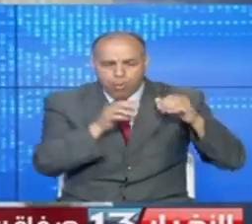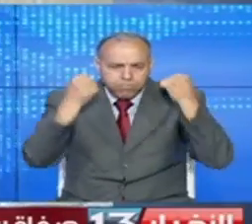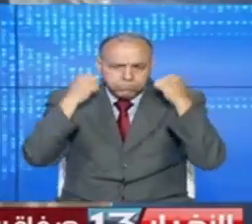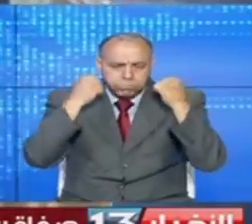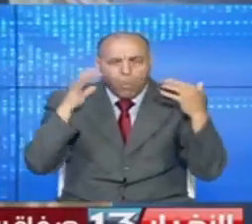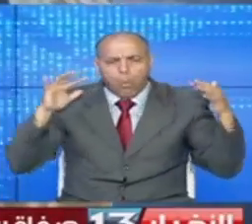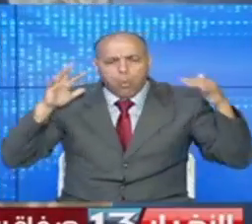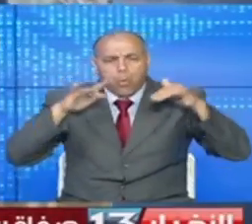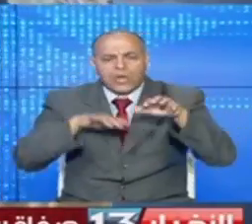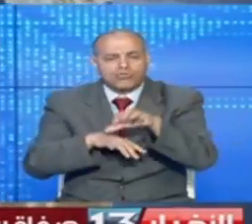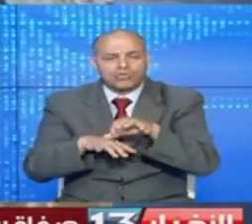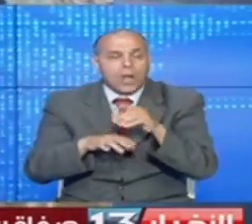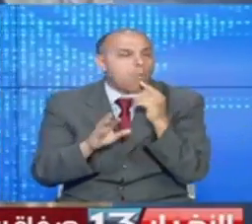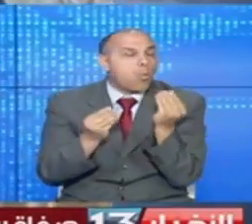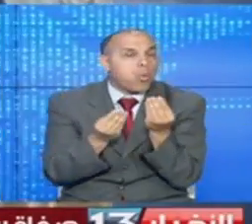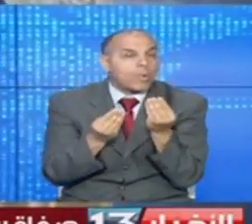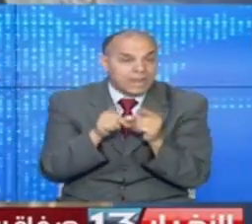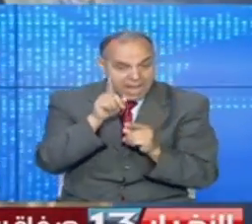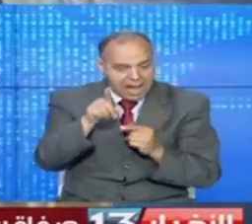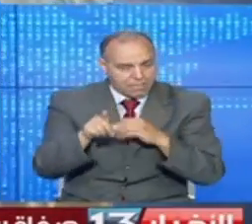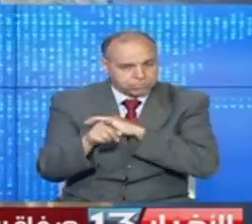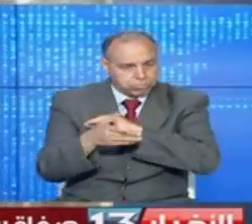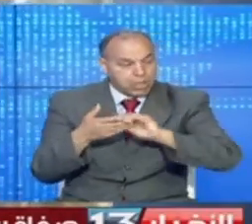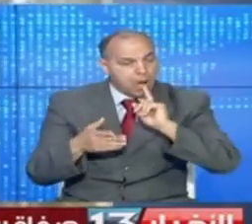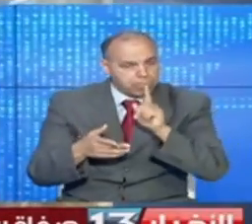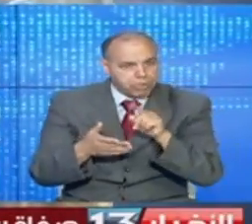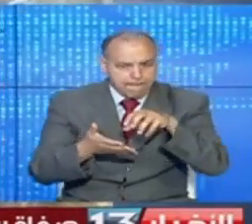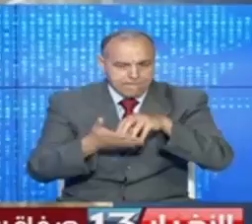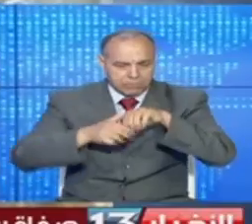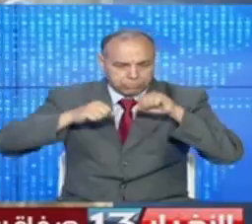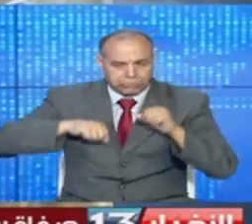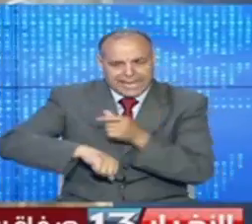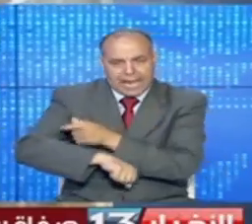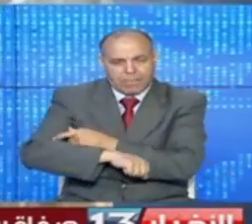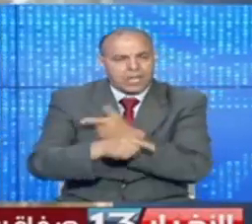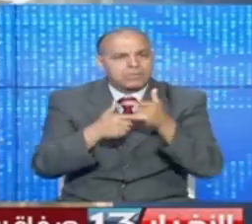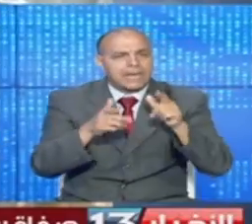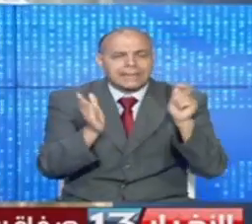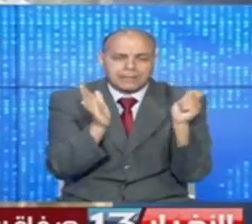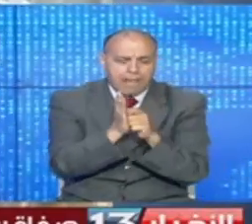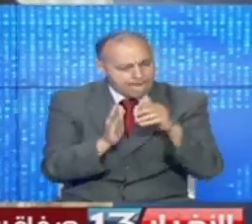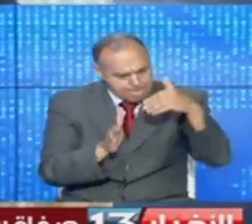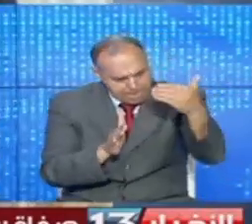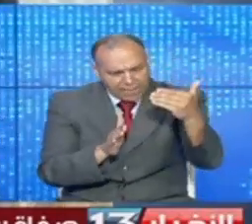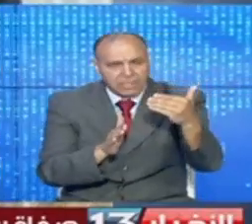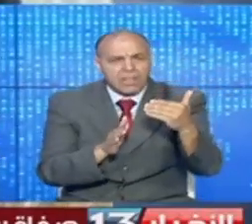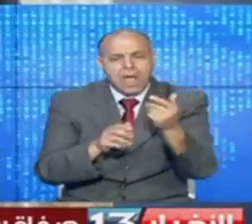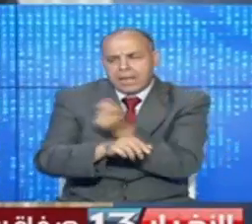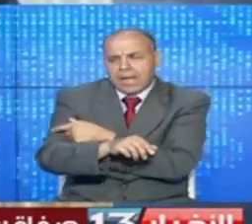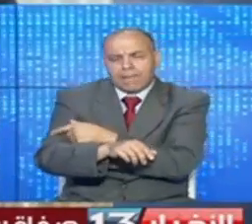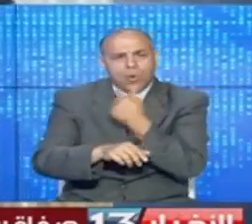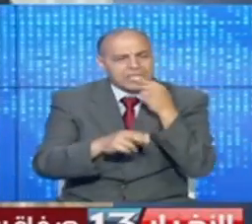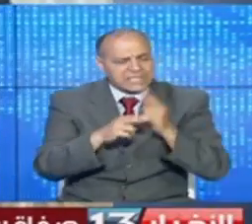احتجاجية وتجمعات جهوية قطعية. سيتولى المكتب التنفيذي بالمركزية النقبية تحديد تواريخها، وذلك تضامنا مع نقبية